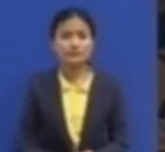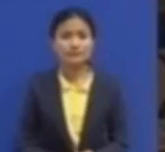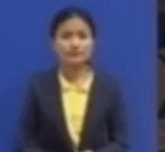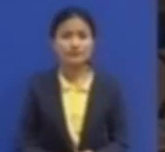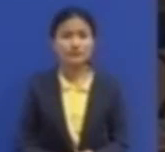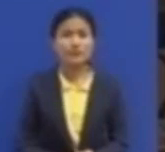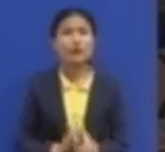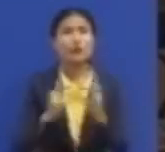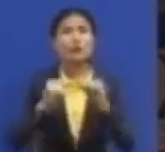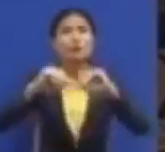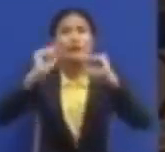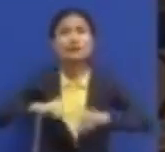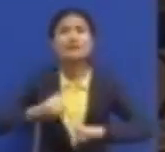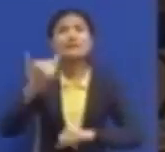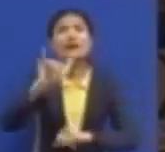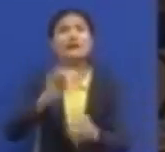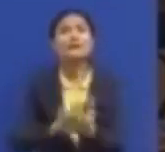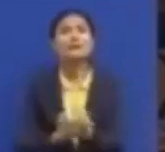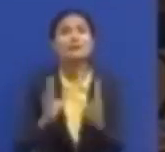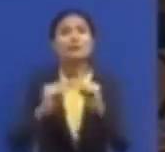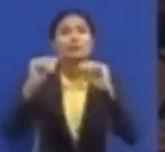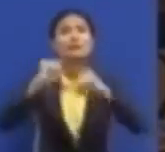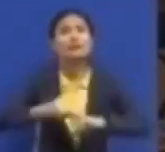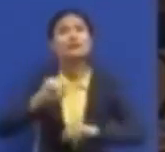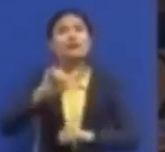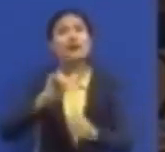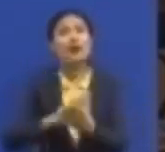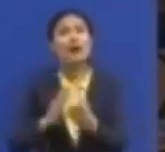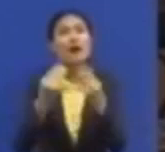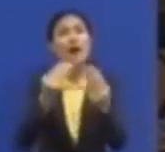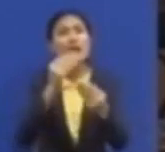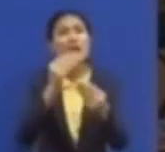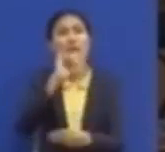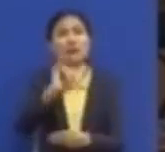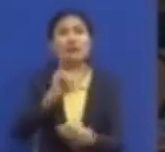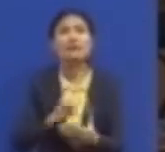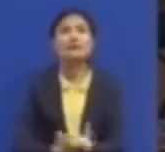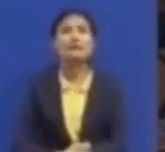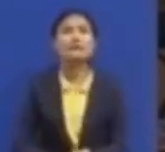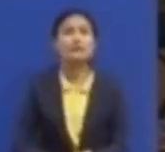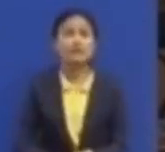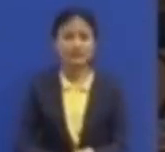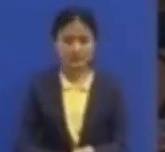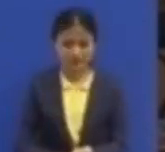มติที่ประชุมมติที่ประชุมนี้ไม่มีสิทธิ์ที่จะ